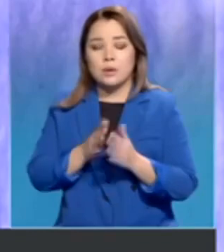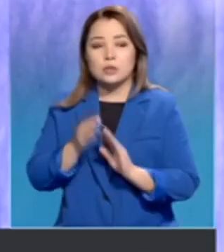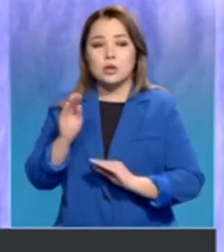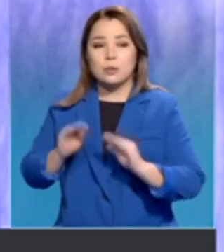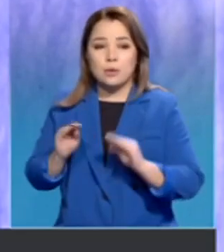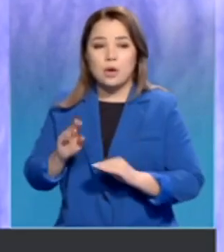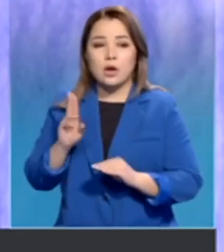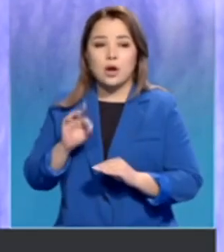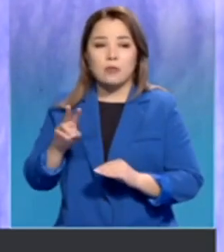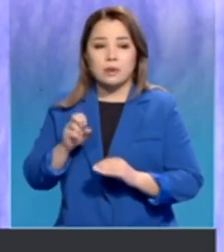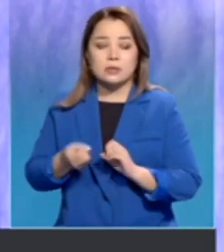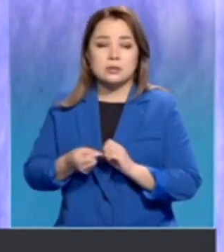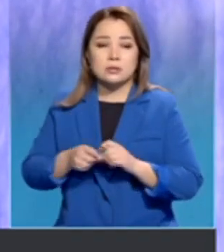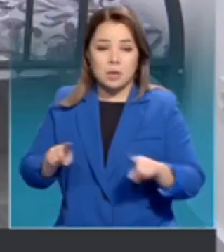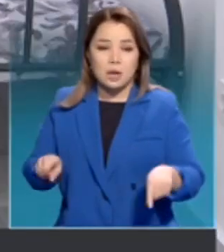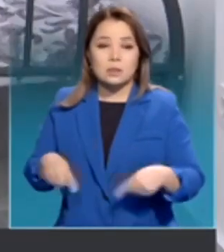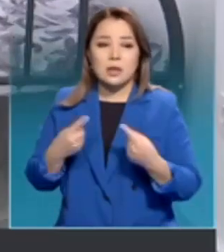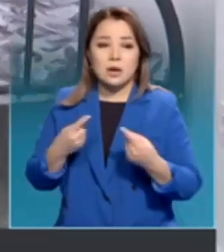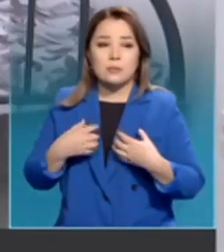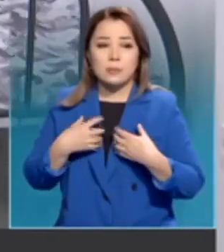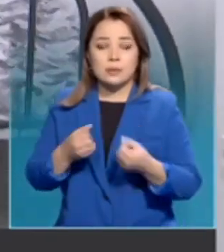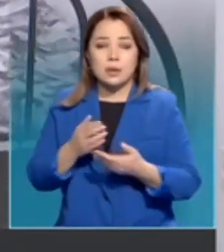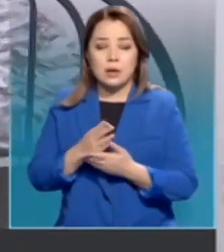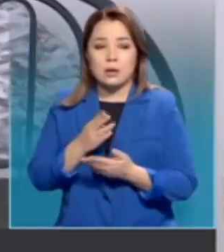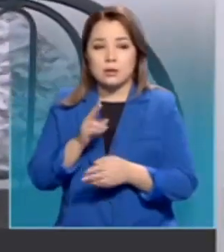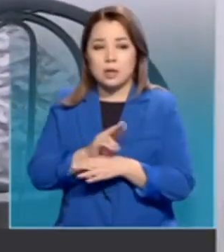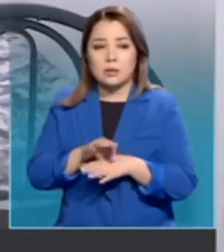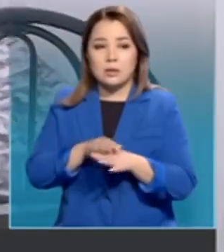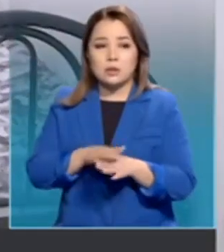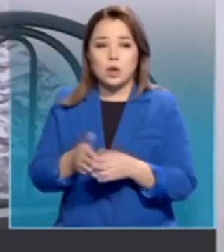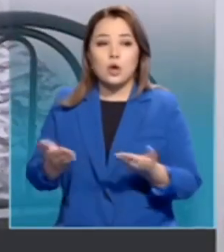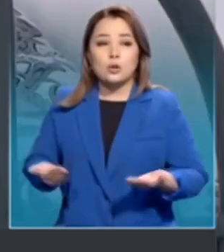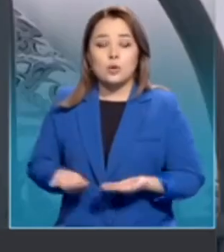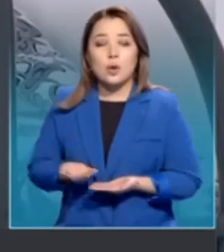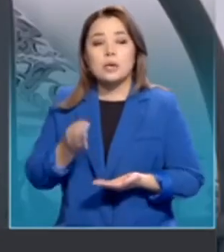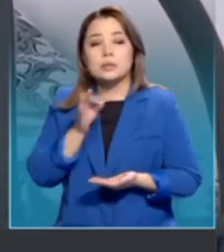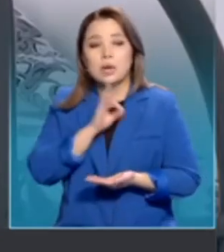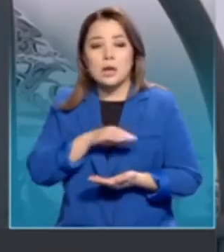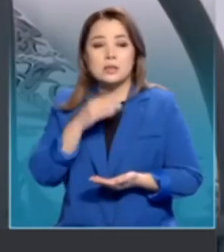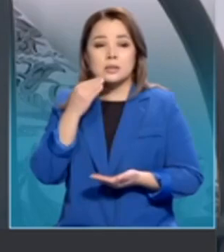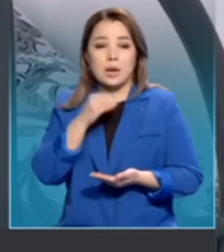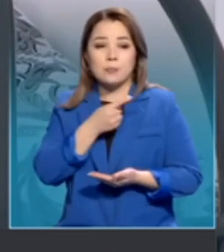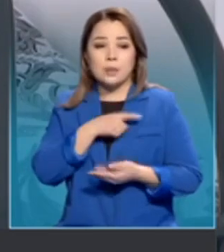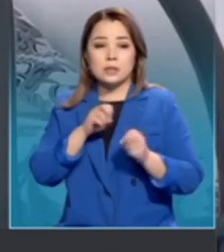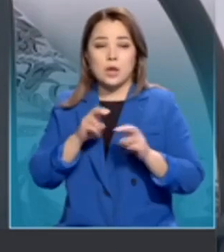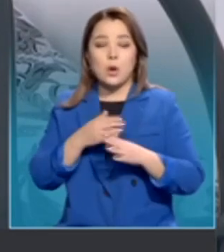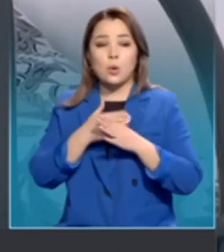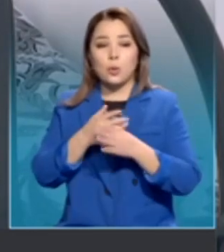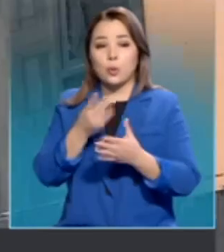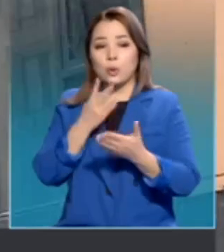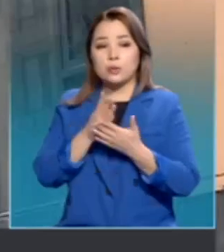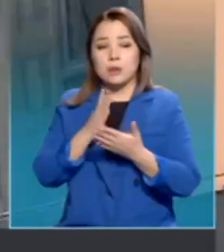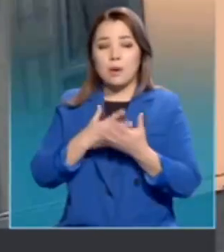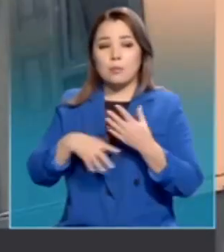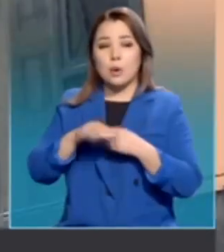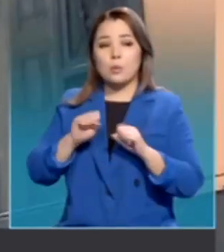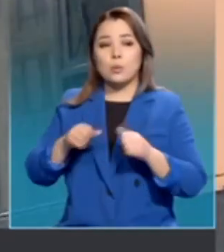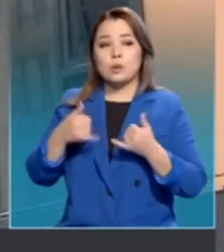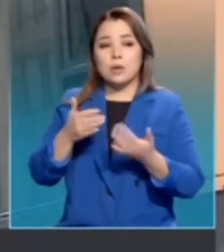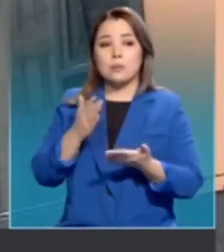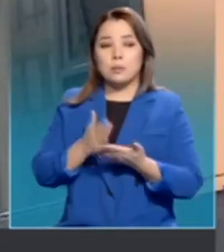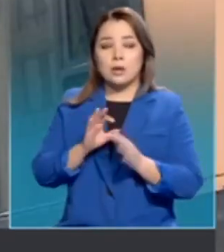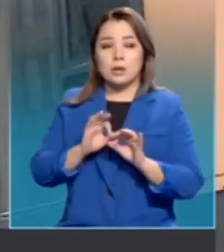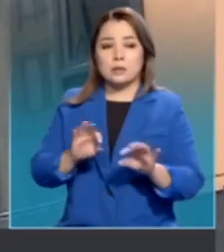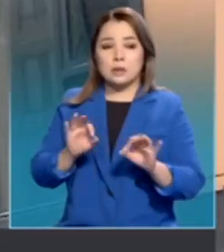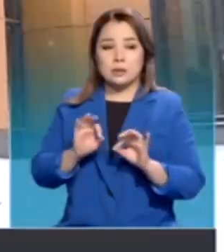жабдықтар ковидтен айыққандарды оңалтуға көмектеседі. Мамандар мұнда тұрғындар үшін қолжетімді әрі сапалы медициналық көмек көрсетуге барлық мүмкіндік бар